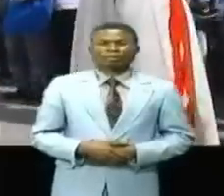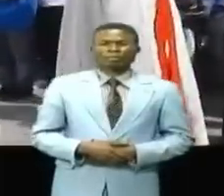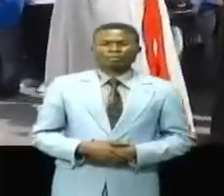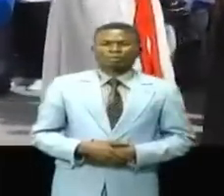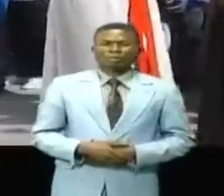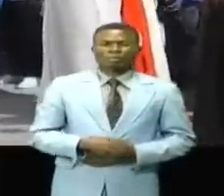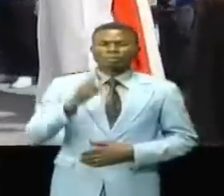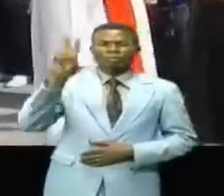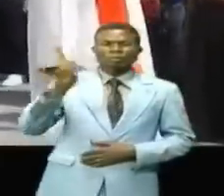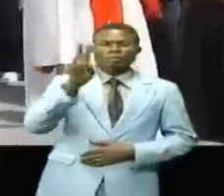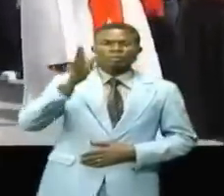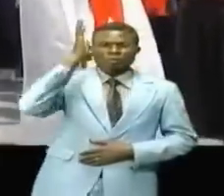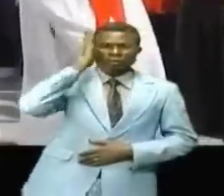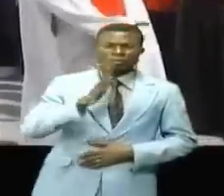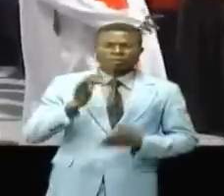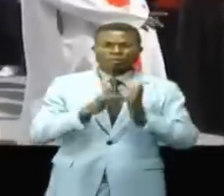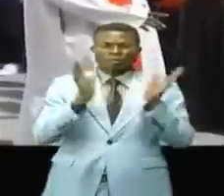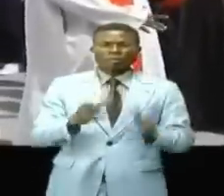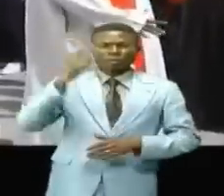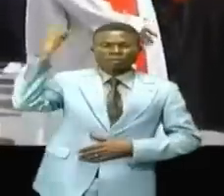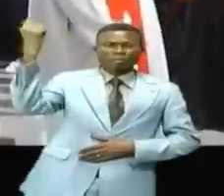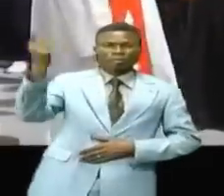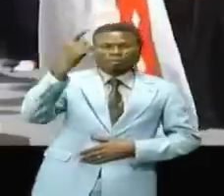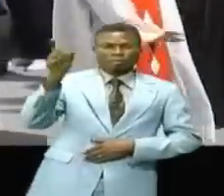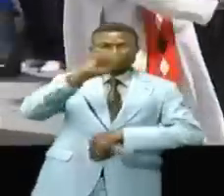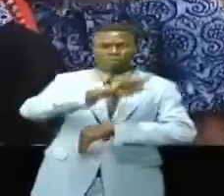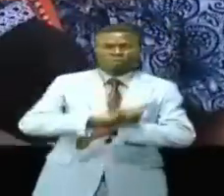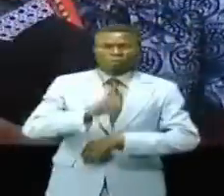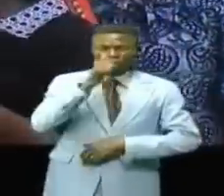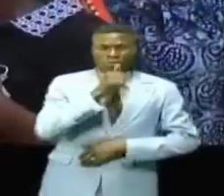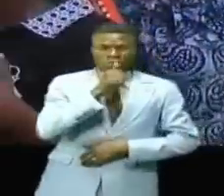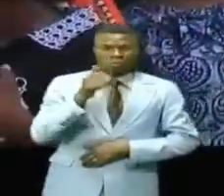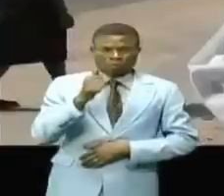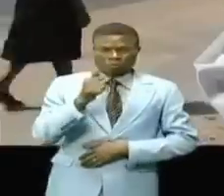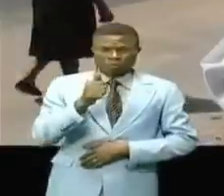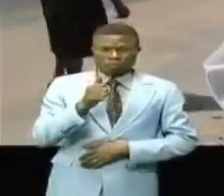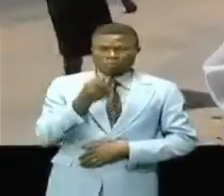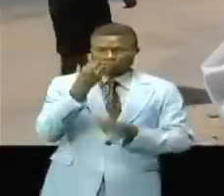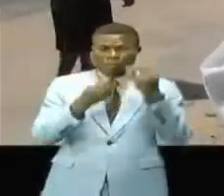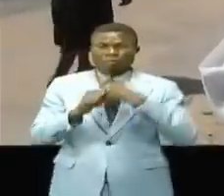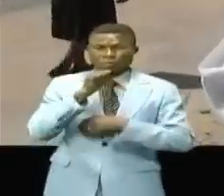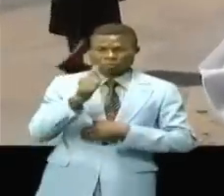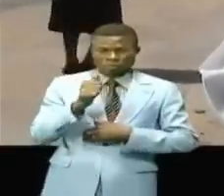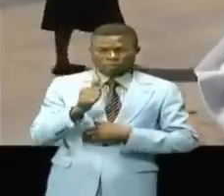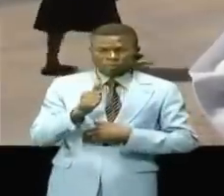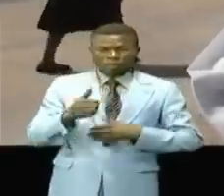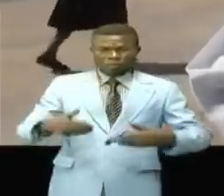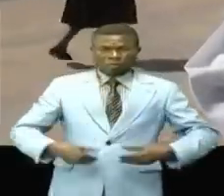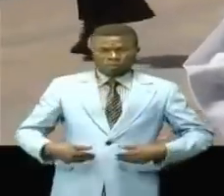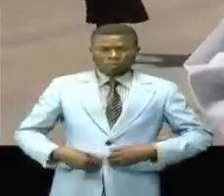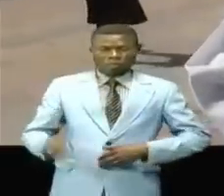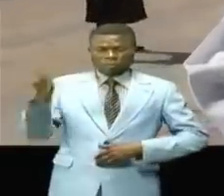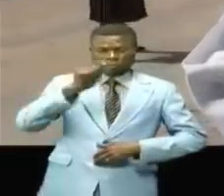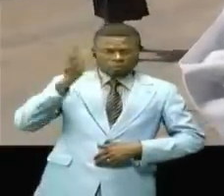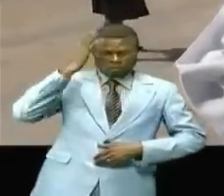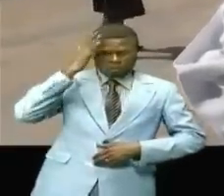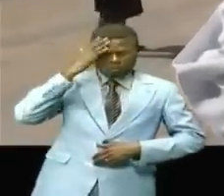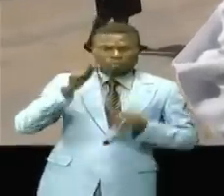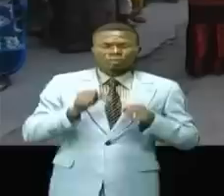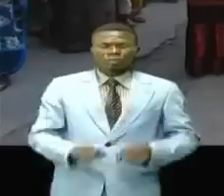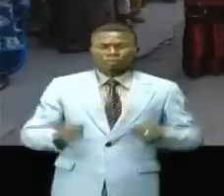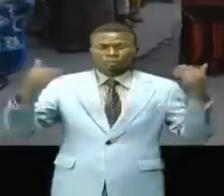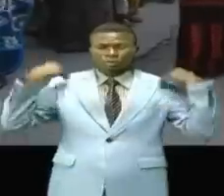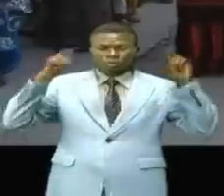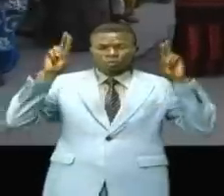Le vendredi saint est pour les chrétiens du monde entier un jour de jeûne. C'est le jeûne pascal qui commémore la passion du Seigneur Jésus-Christ,